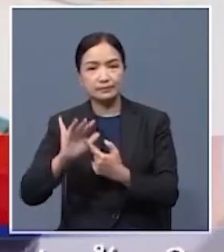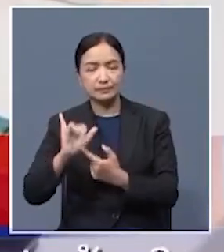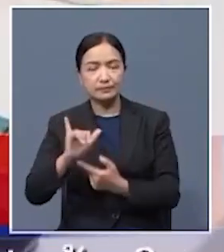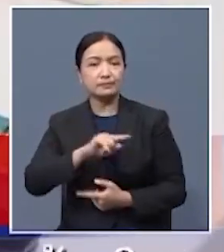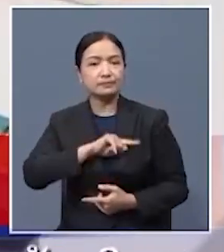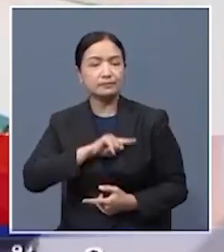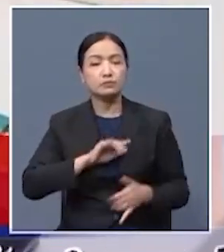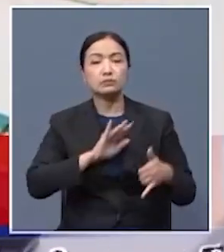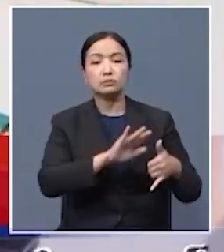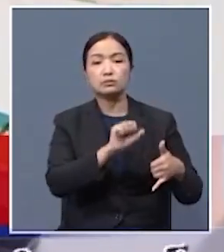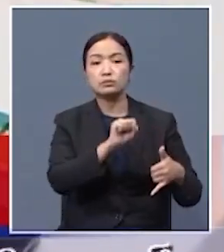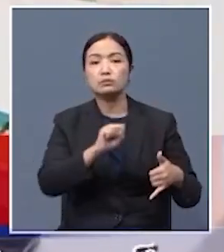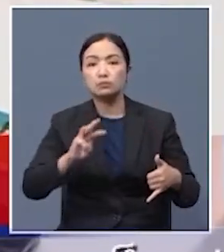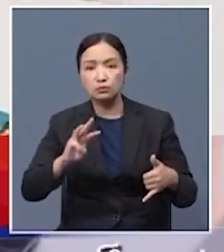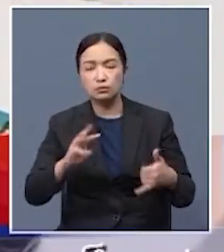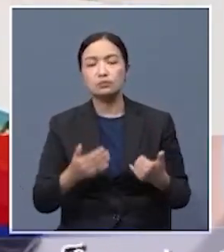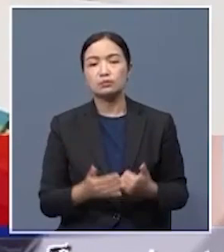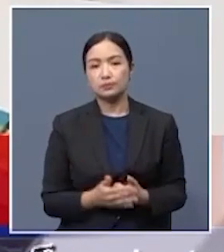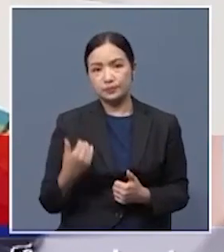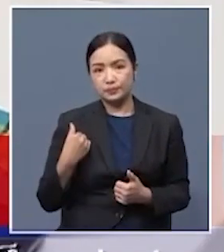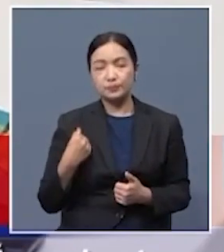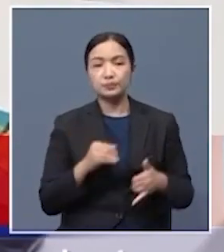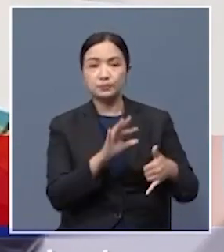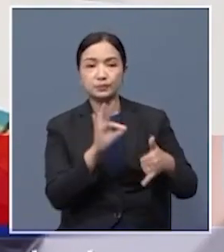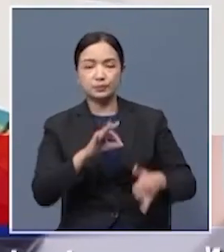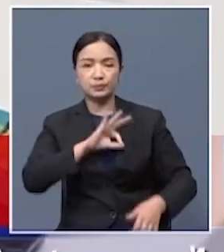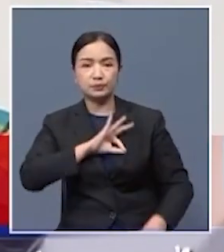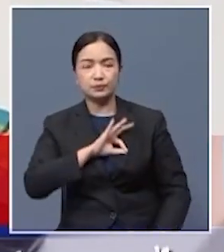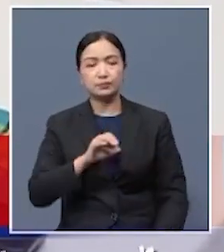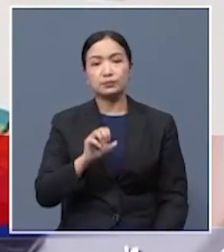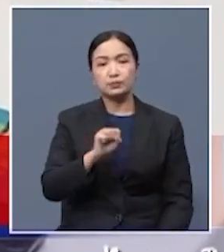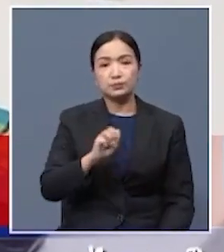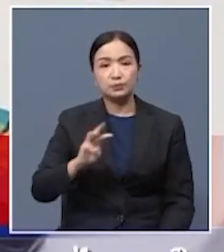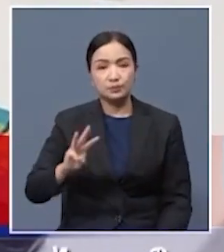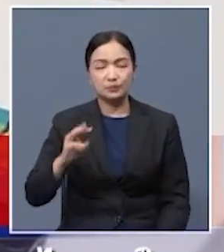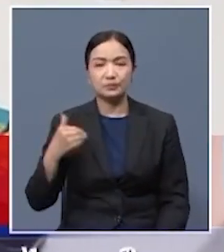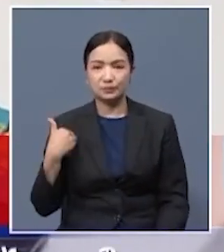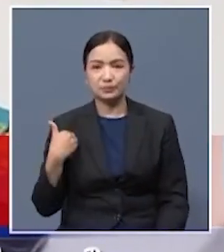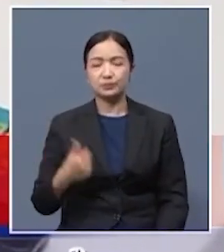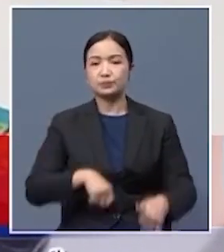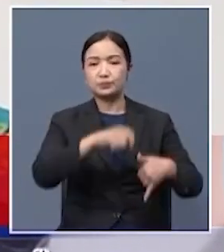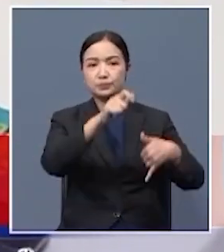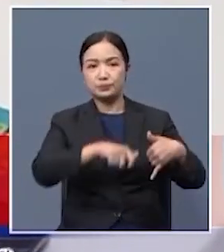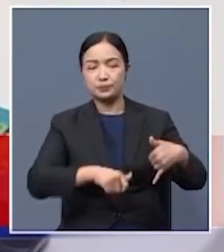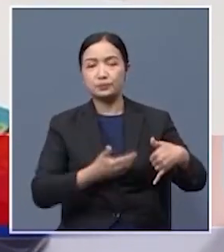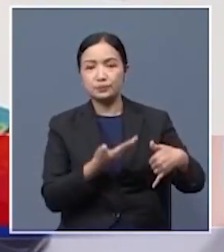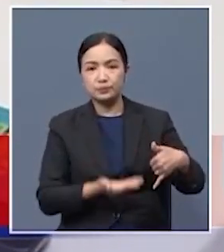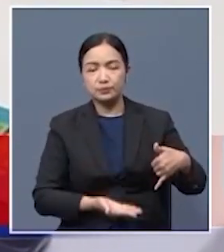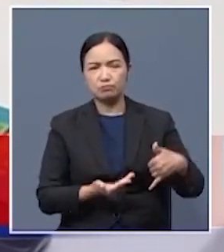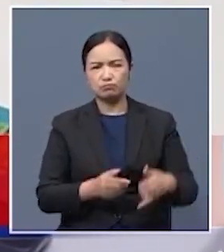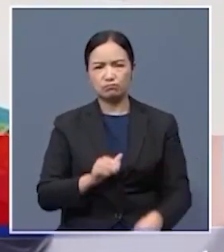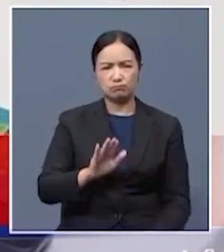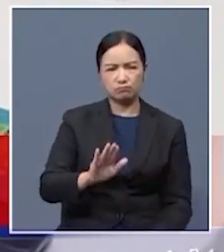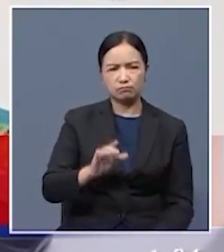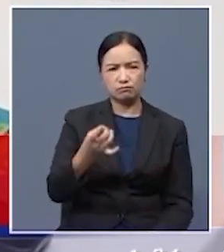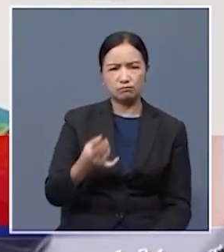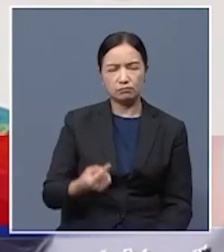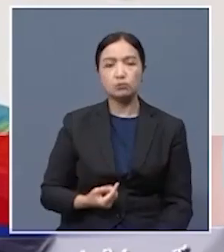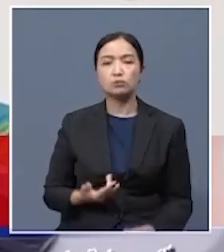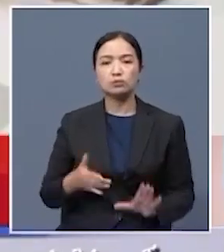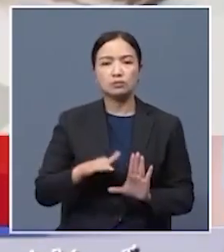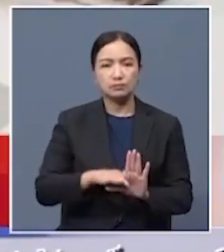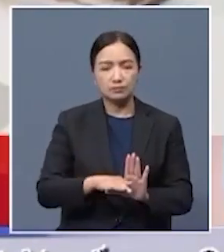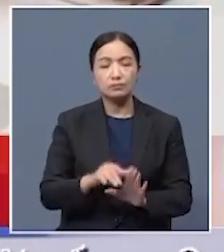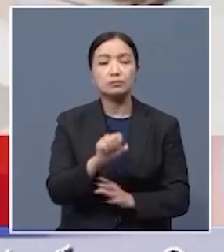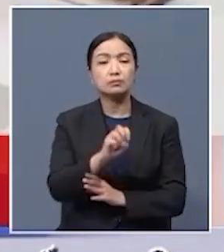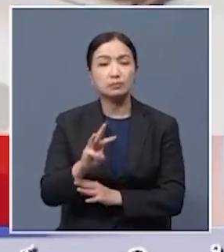กวุฒิสภาผู้สมัครรับเลือกและการเลือกสมาชิกวุฒิสภารวมไปถึงคุณสมบัติลักษณะต้องห้ามของผู้สมัครรับ